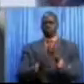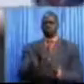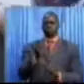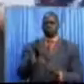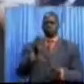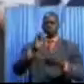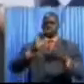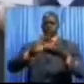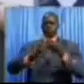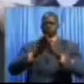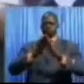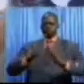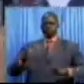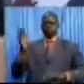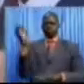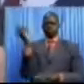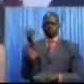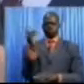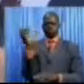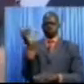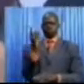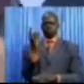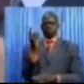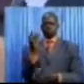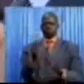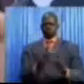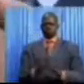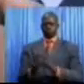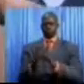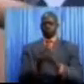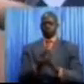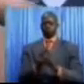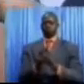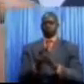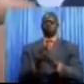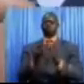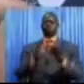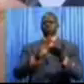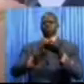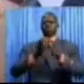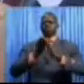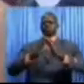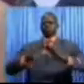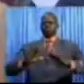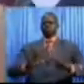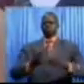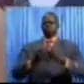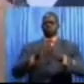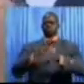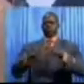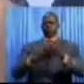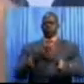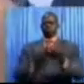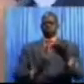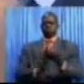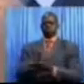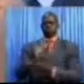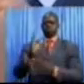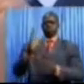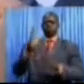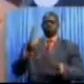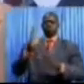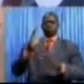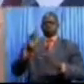de démocratie, d'union, de cohésion, mais surtout qu'à travers nos actes, nous